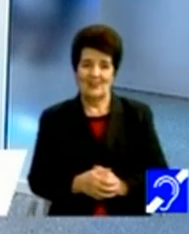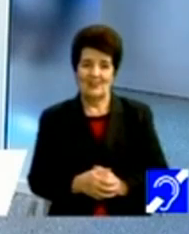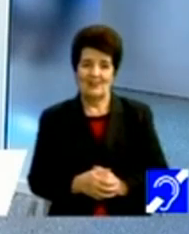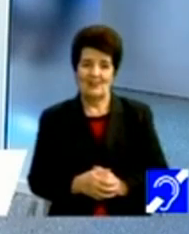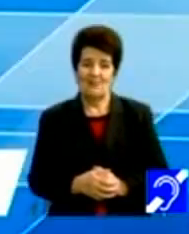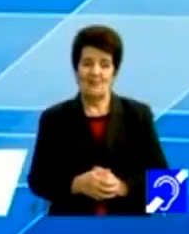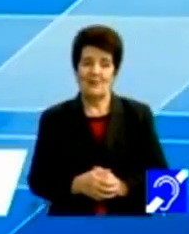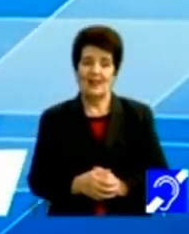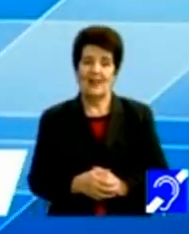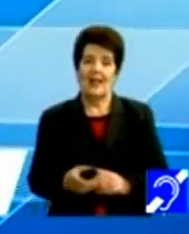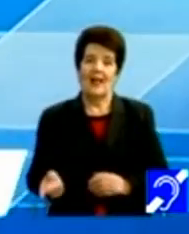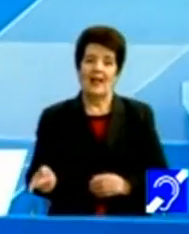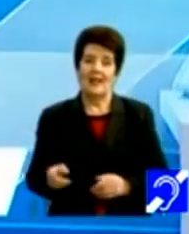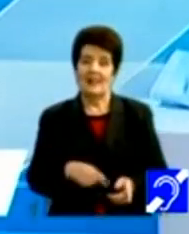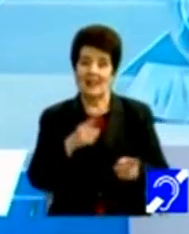Bun, trecem